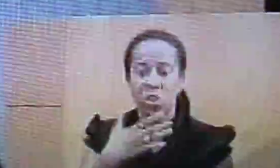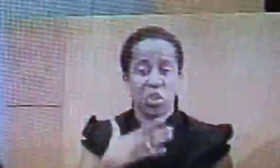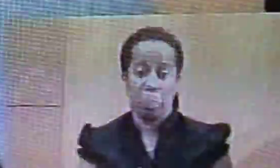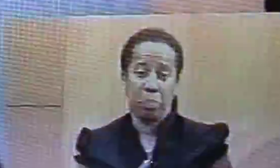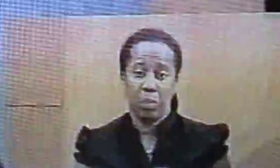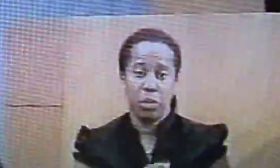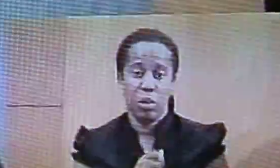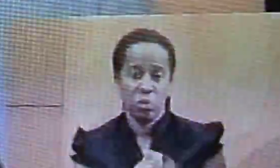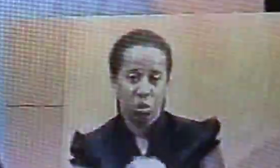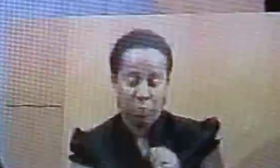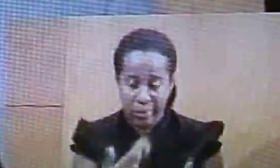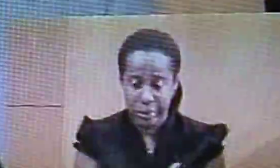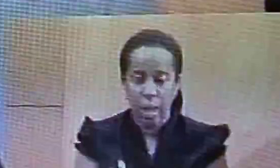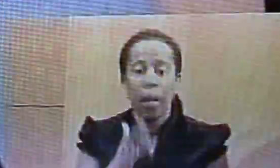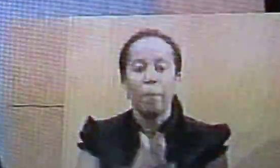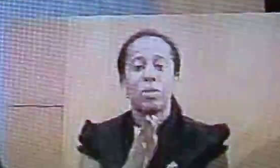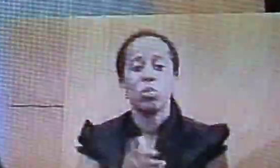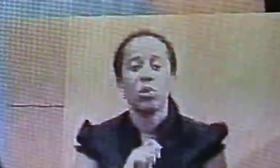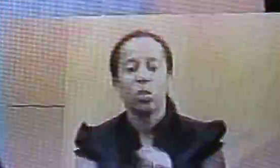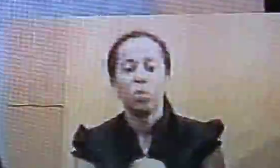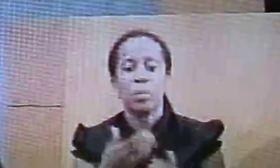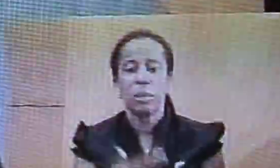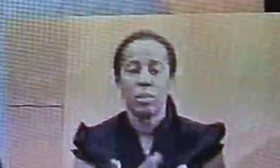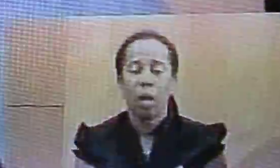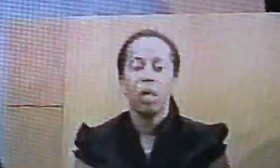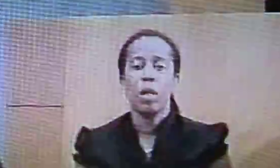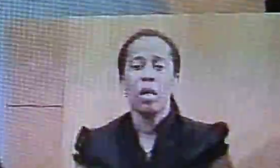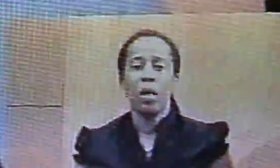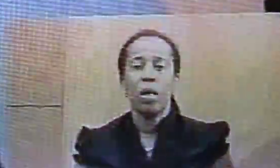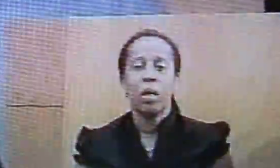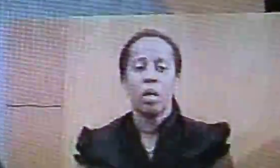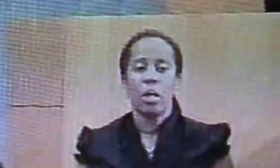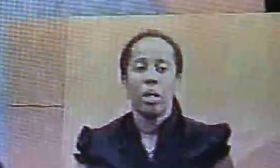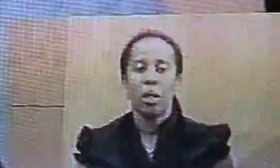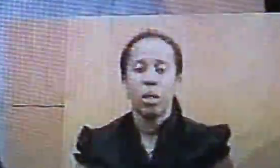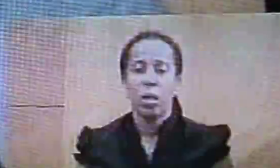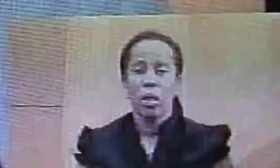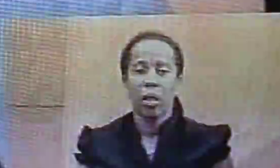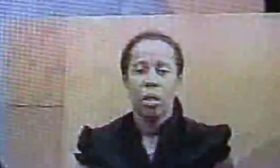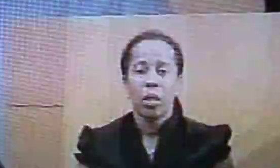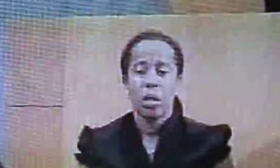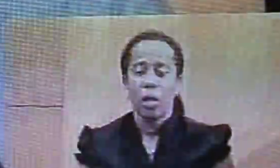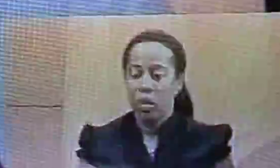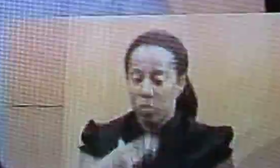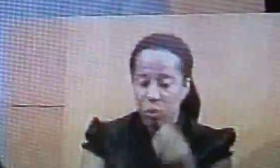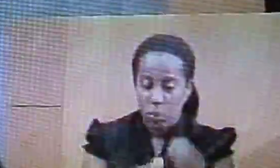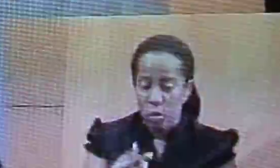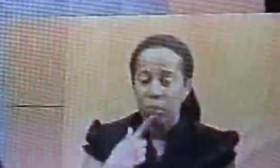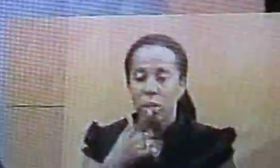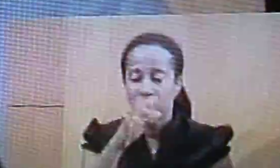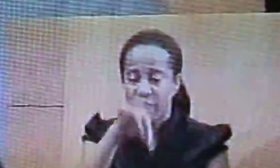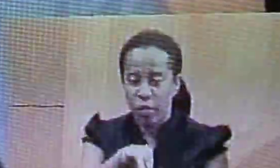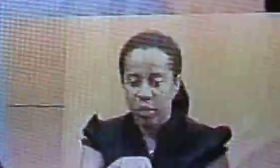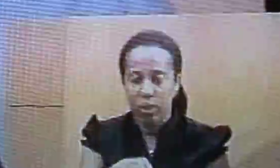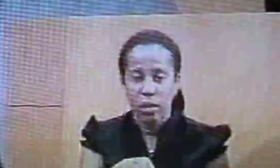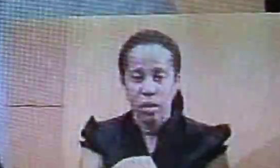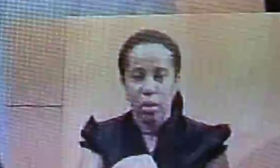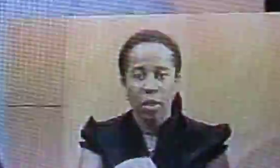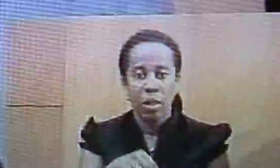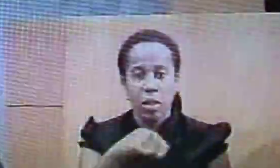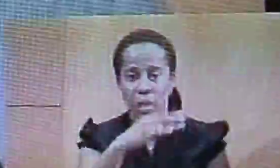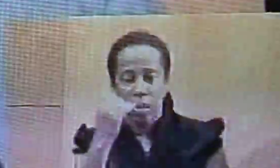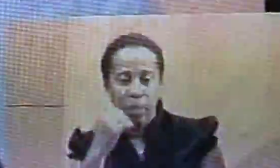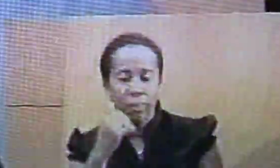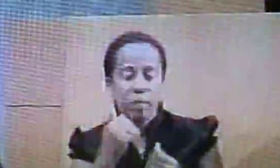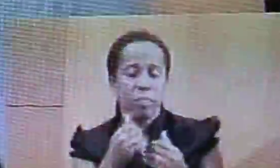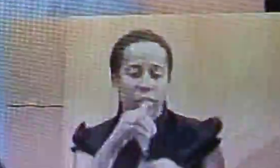changement-là, parce que ce changement conduit à faire voter une DM à l'IRAV, que j'ai là,